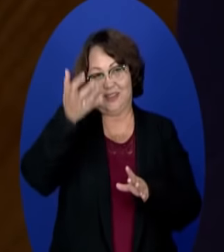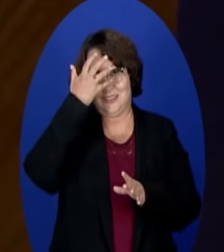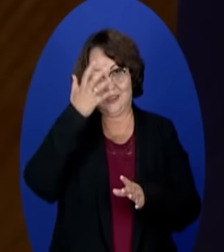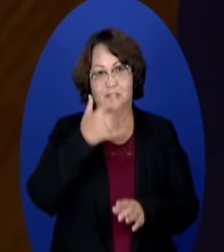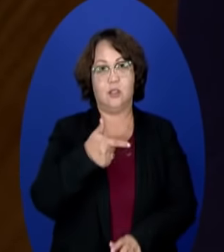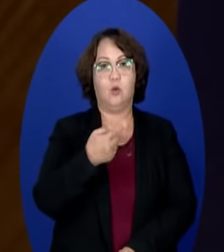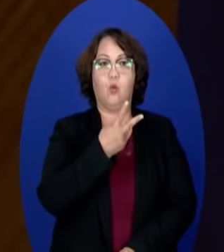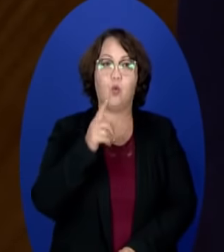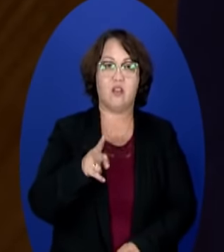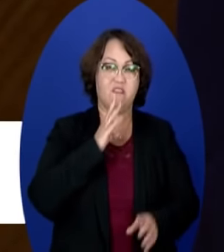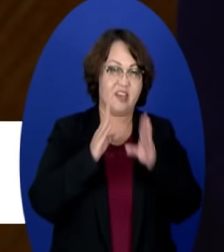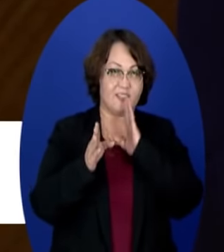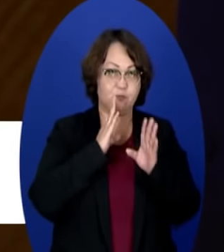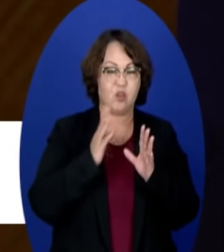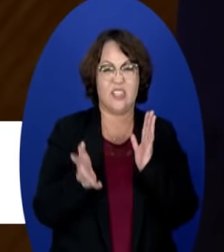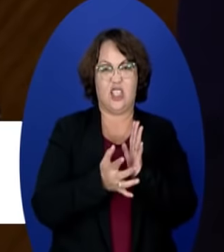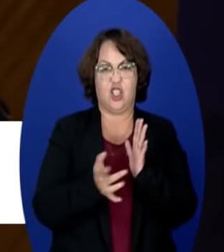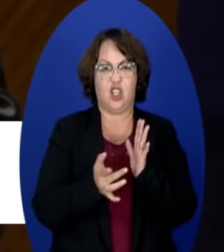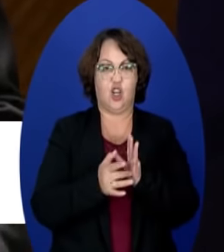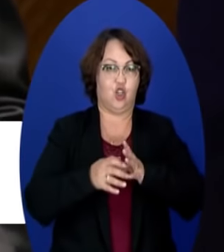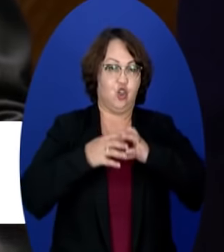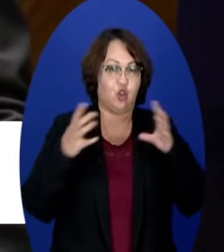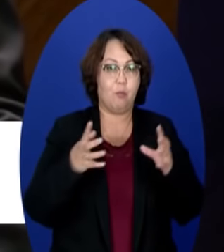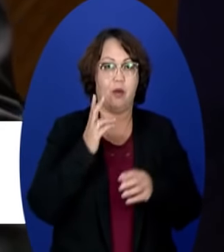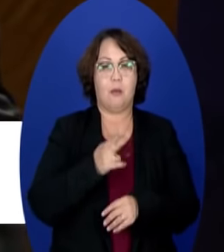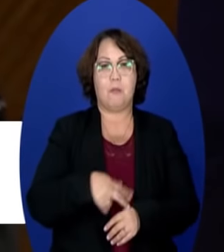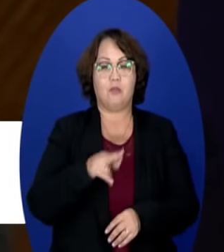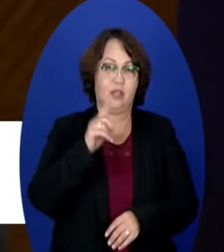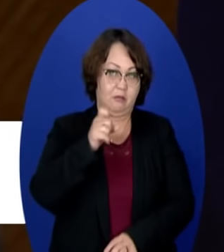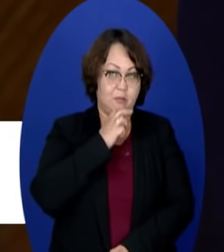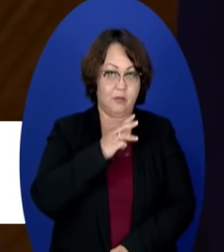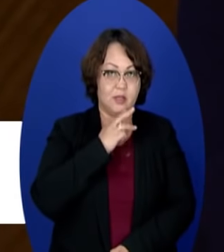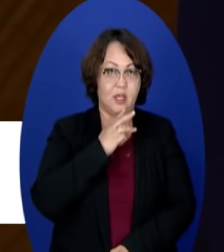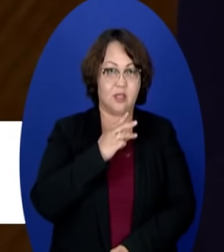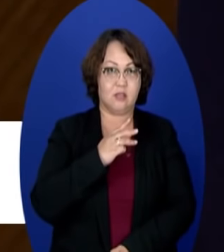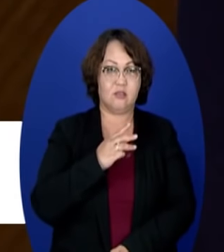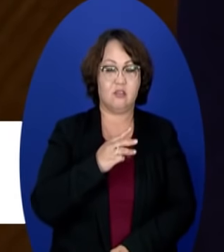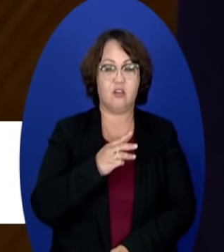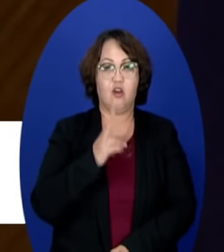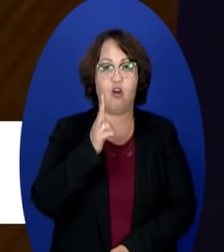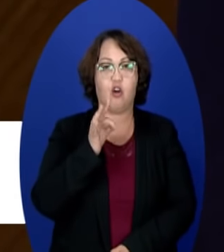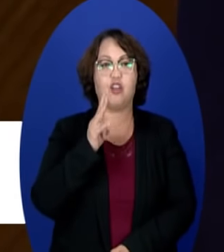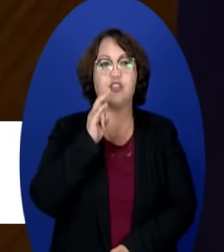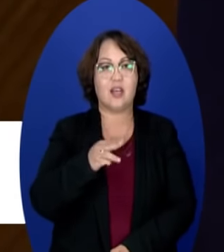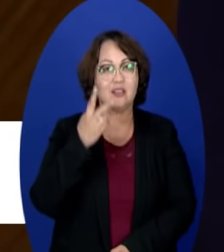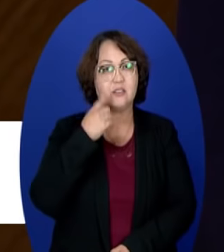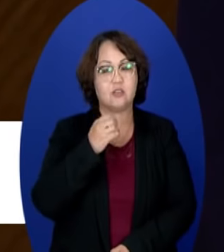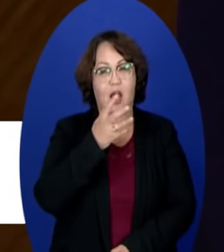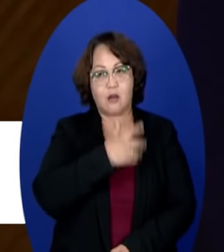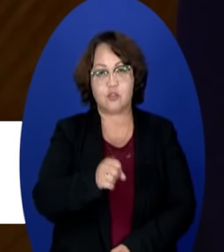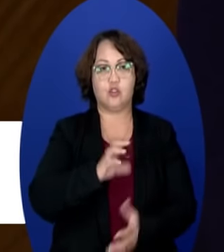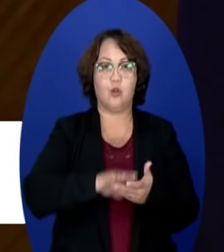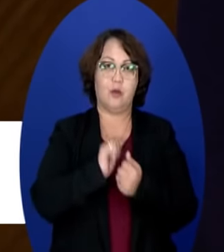Google, Facebook зэрэг технологийн томоохон компаниудаас сэвэл мэдээллийн хэрэгслийн контент ашигласны төлбөр гаргаулах төлөвлөгөөг